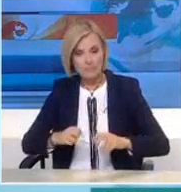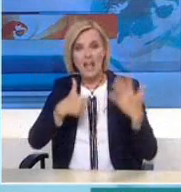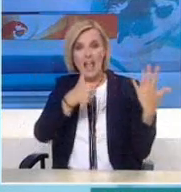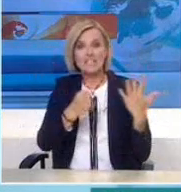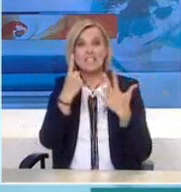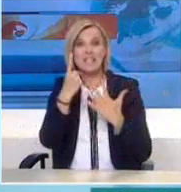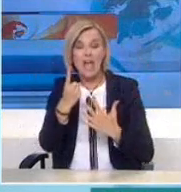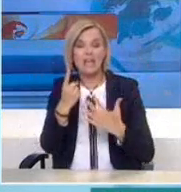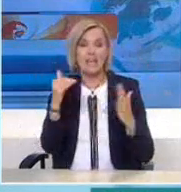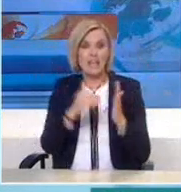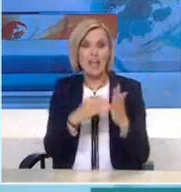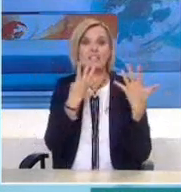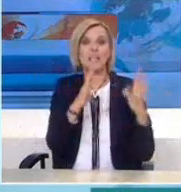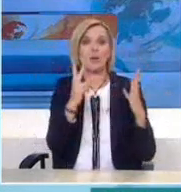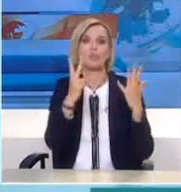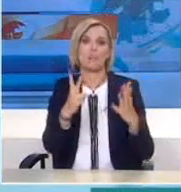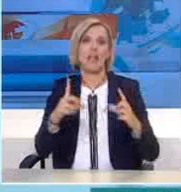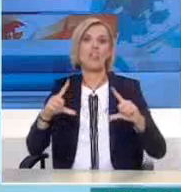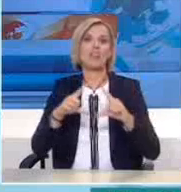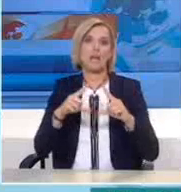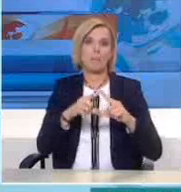61.407 κλινικά δείγματα.